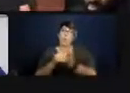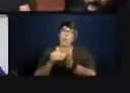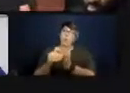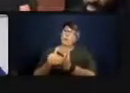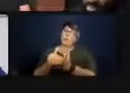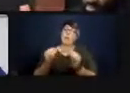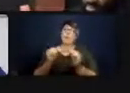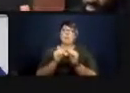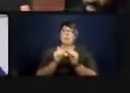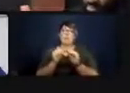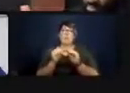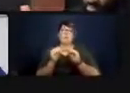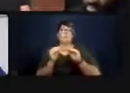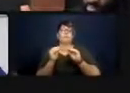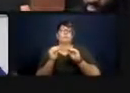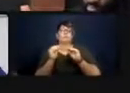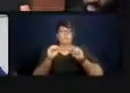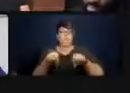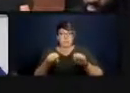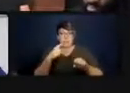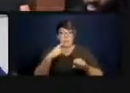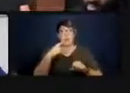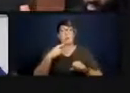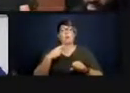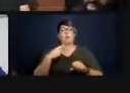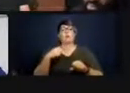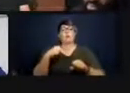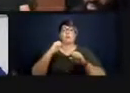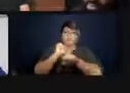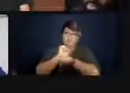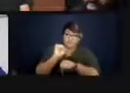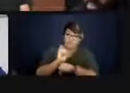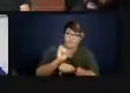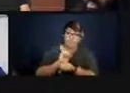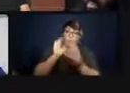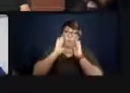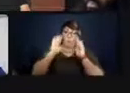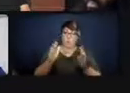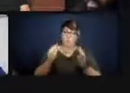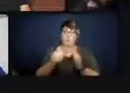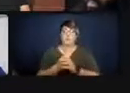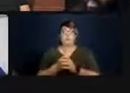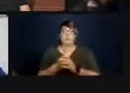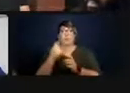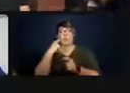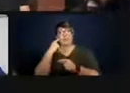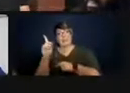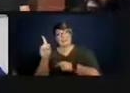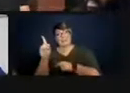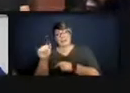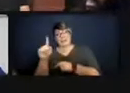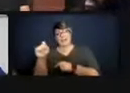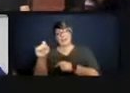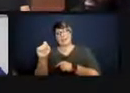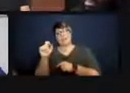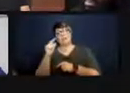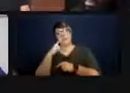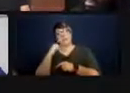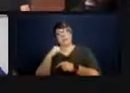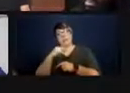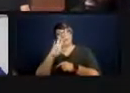wanafunzi, na tukifanya hivi tunaona ya kuwa tukishughulikia mahitaji yao wanaweza